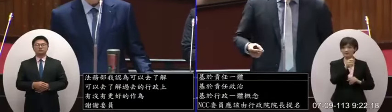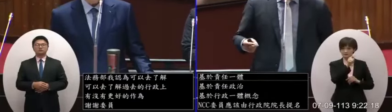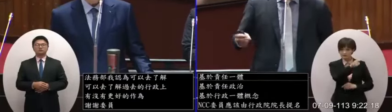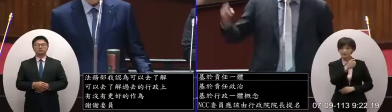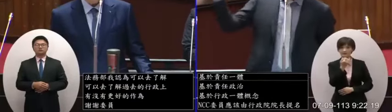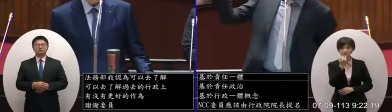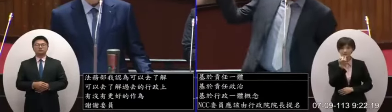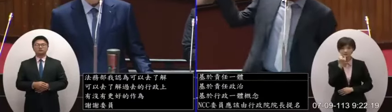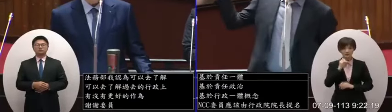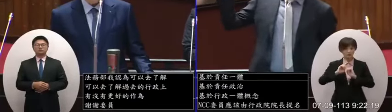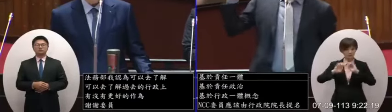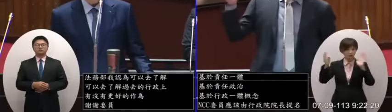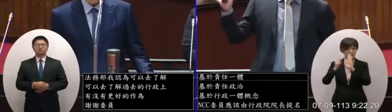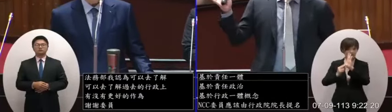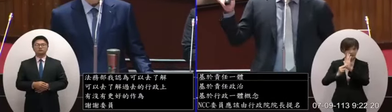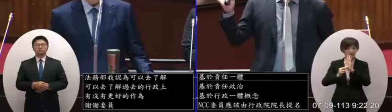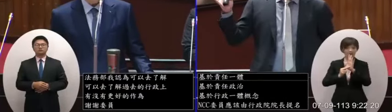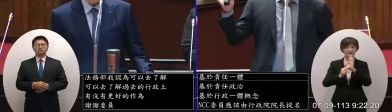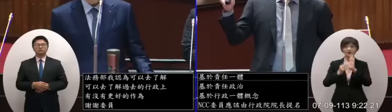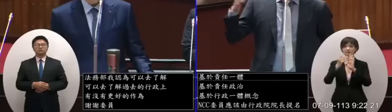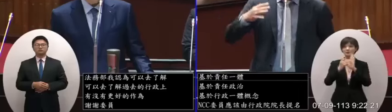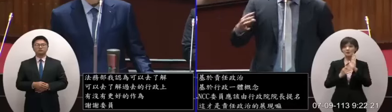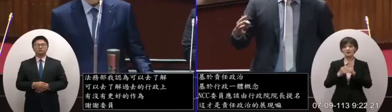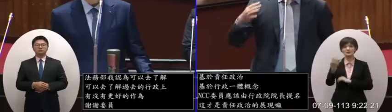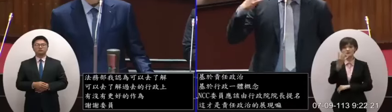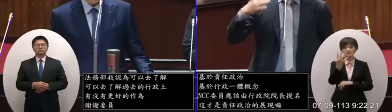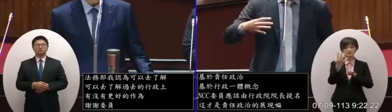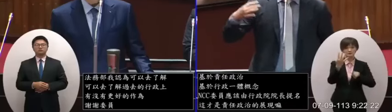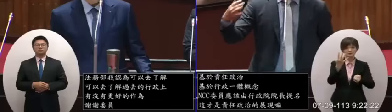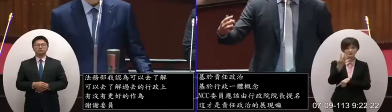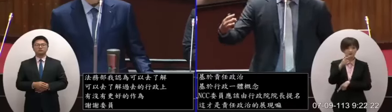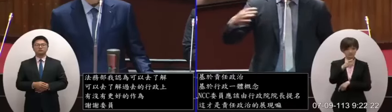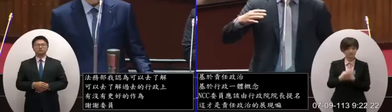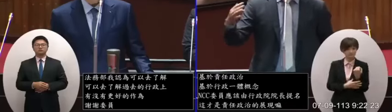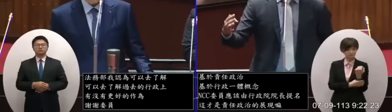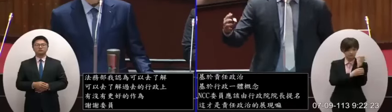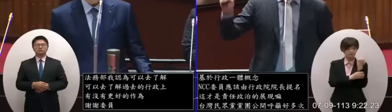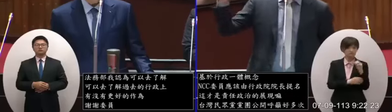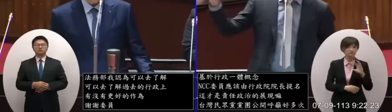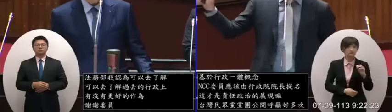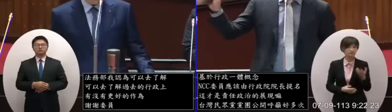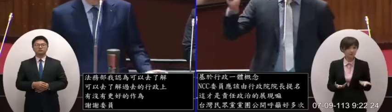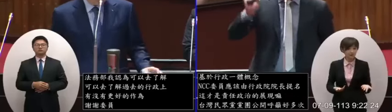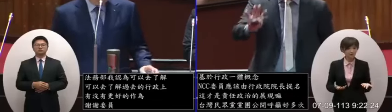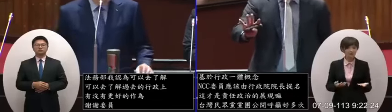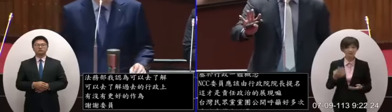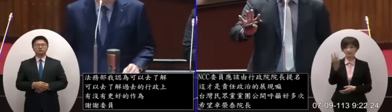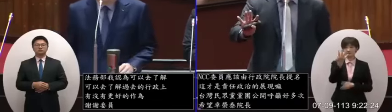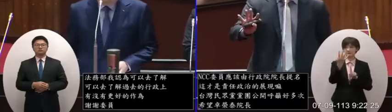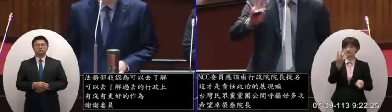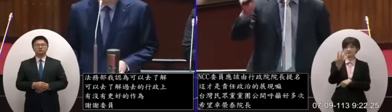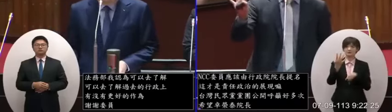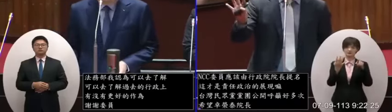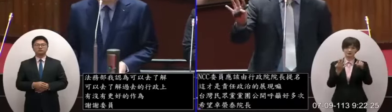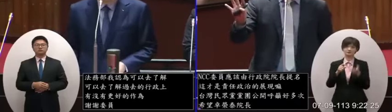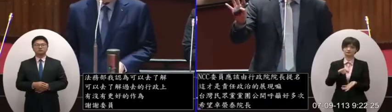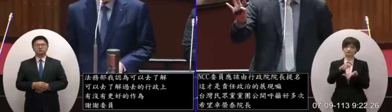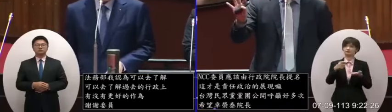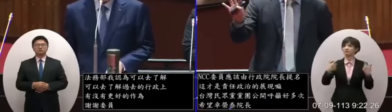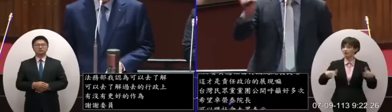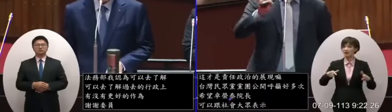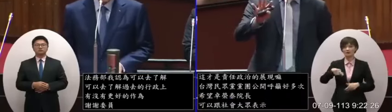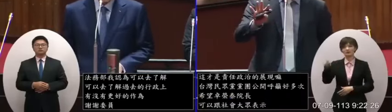示，对这四位人选您到底是支不支持，背不背书？因为这四个不是你提的，大家都知